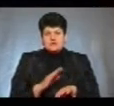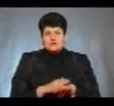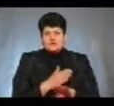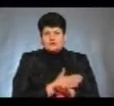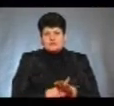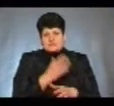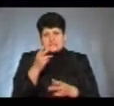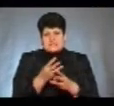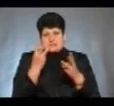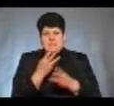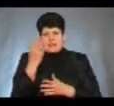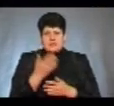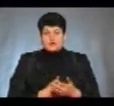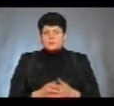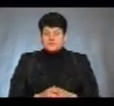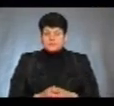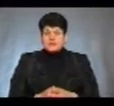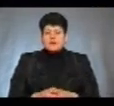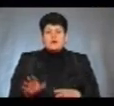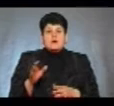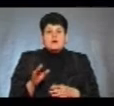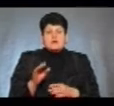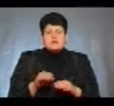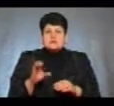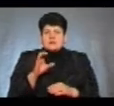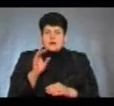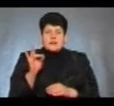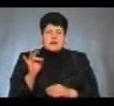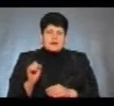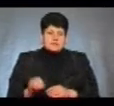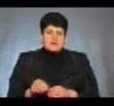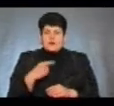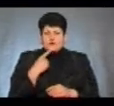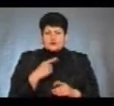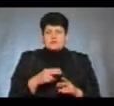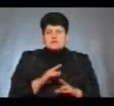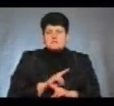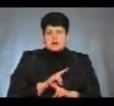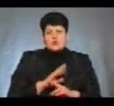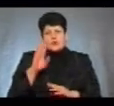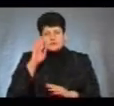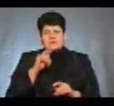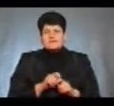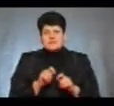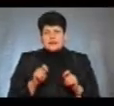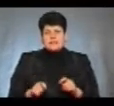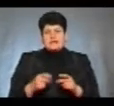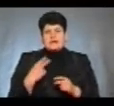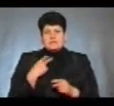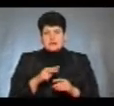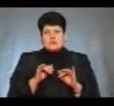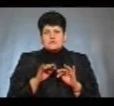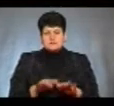опалило. Речник Нацполіції області Сергій Крета каже, що до смерті хлопця відкрили кримінальну справу за частиною 1